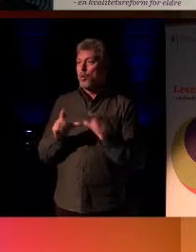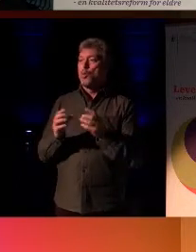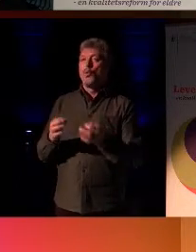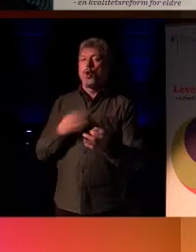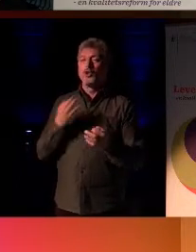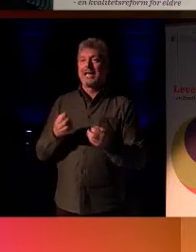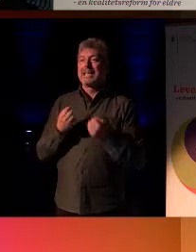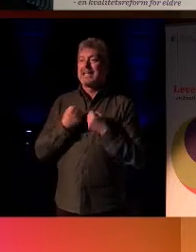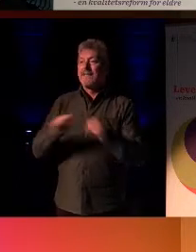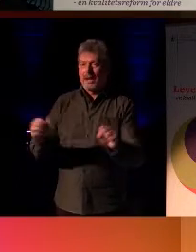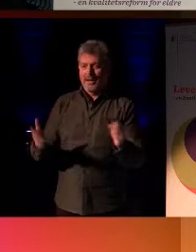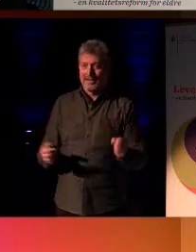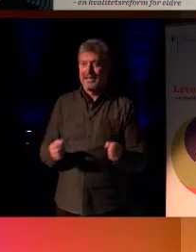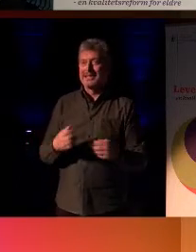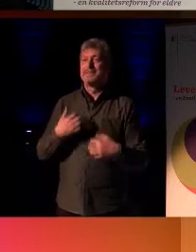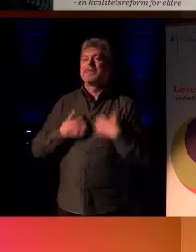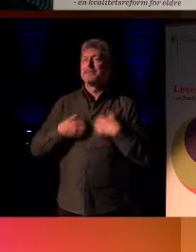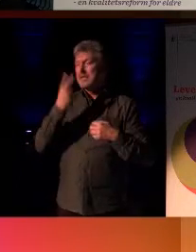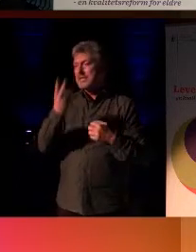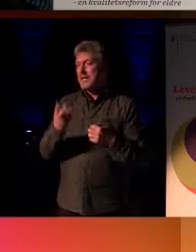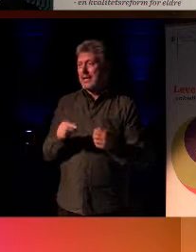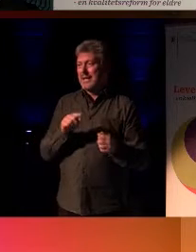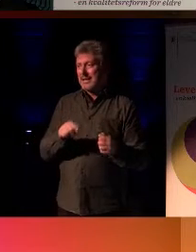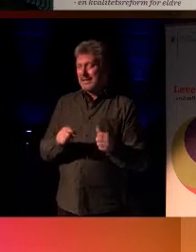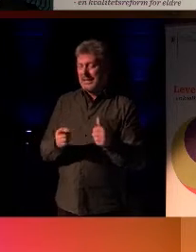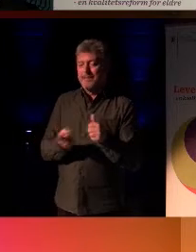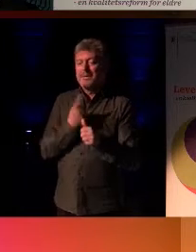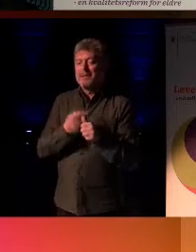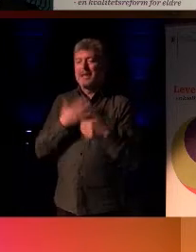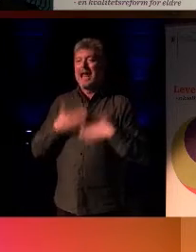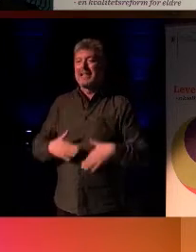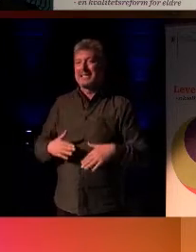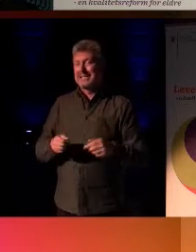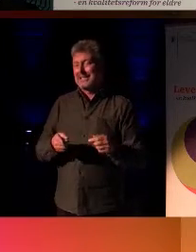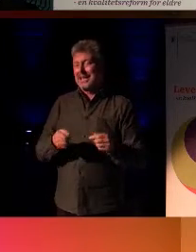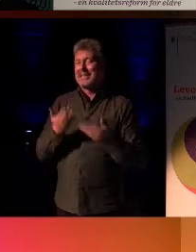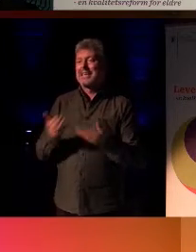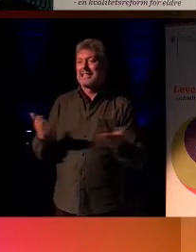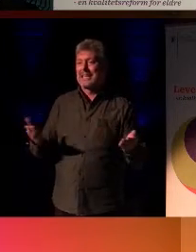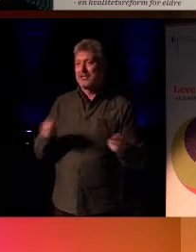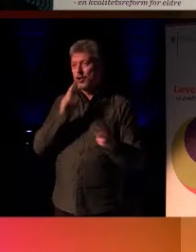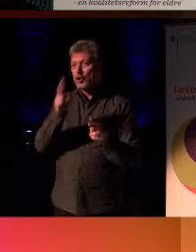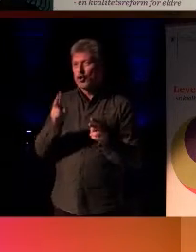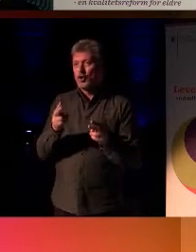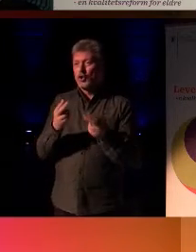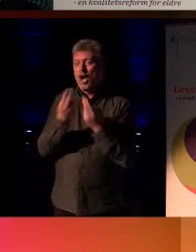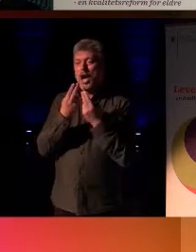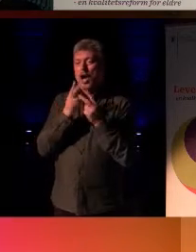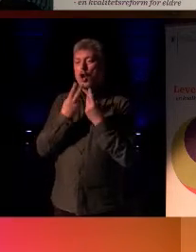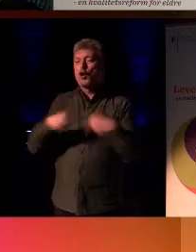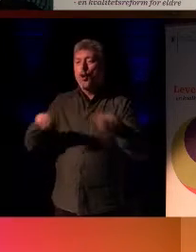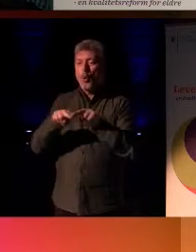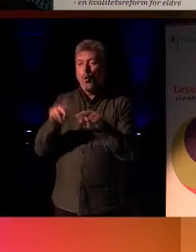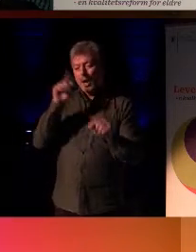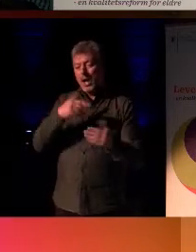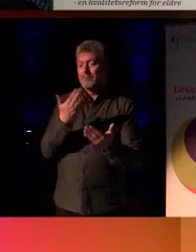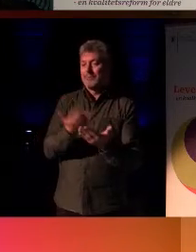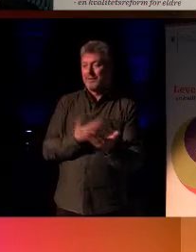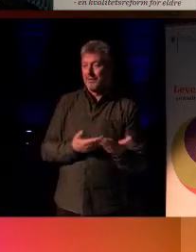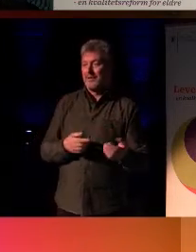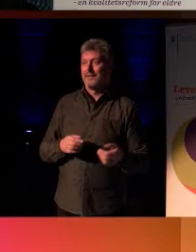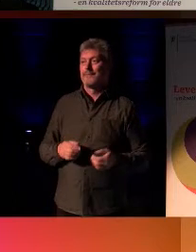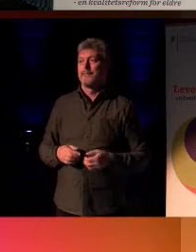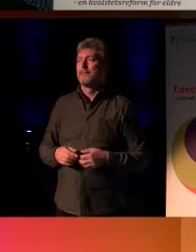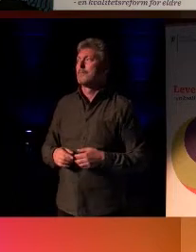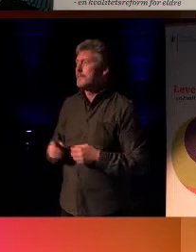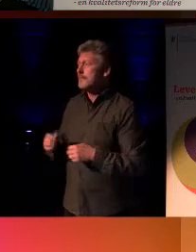se hva det nyutnevnte prioriteringsrådet for primærhelsetjenesten kan levere på dette. Å drive